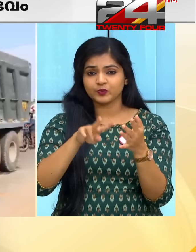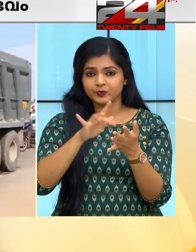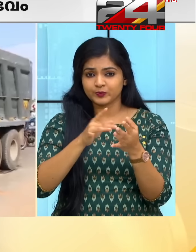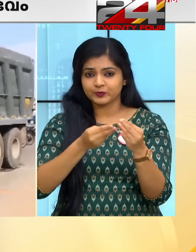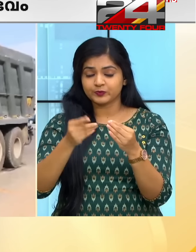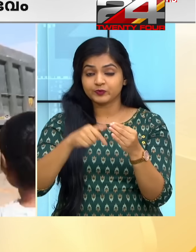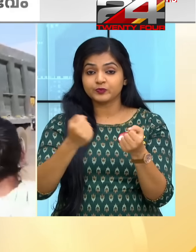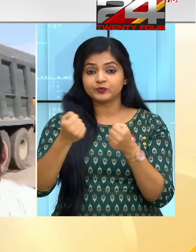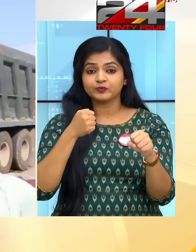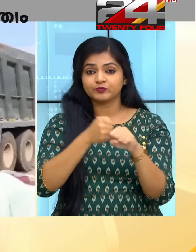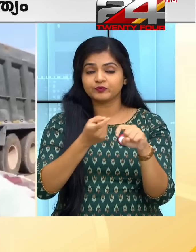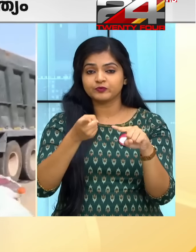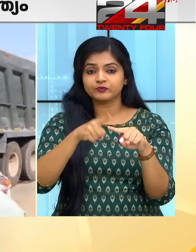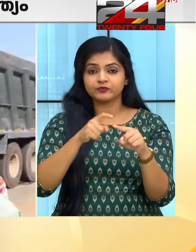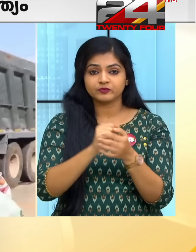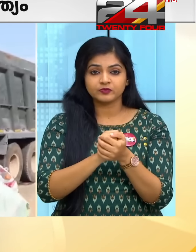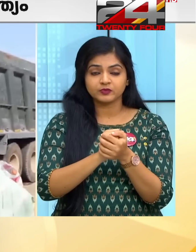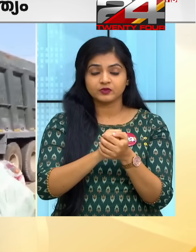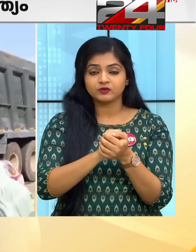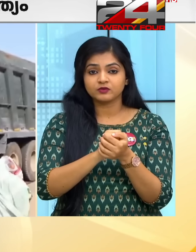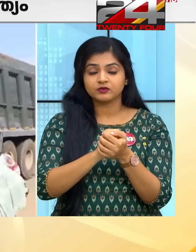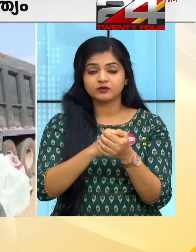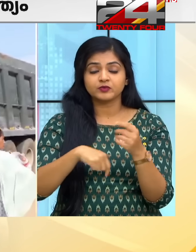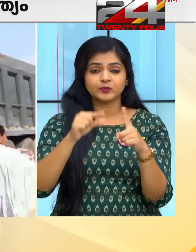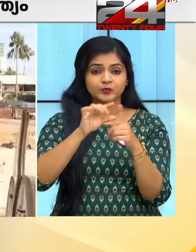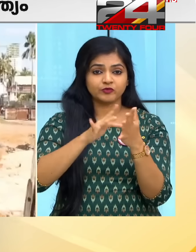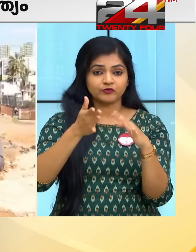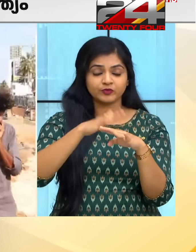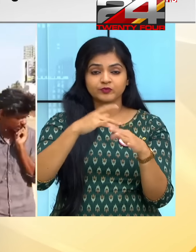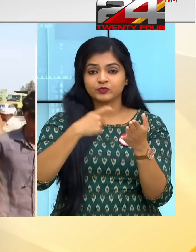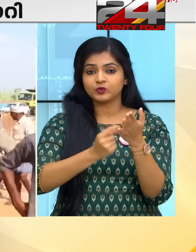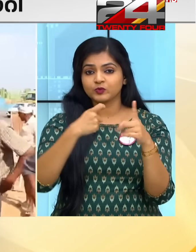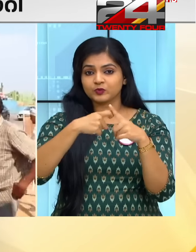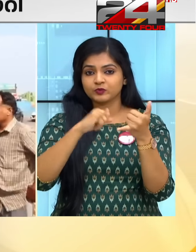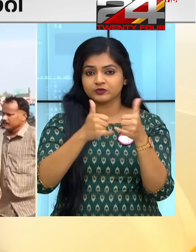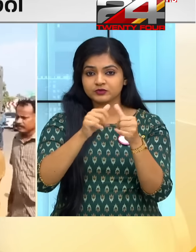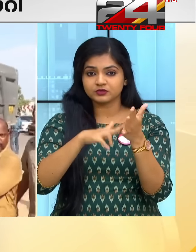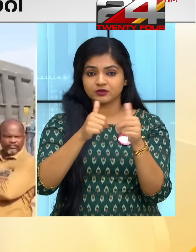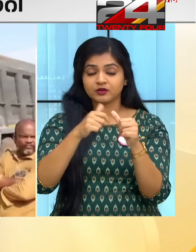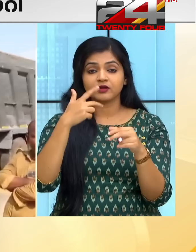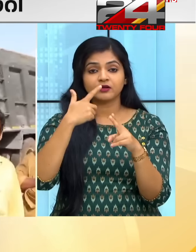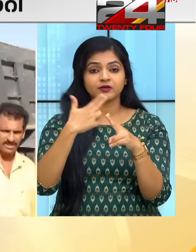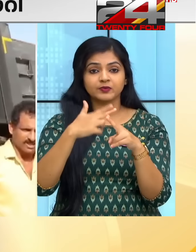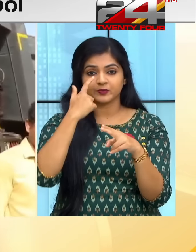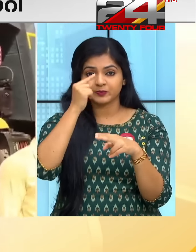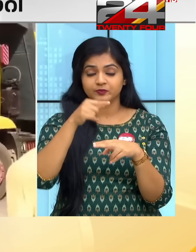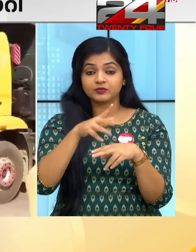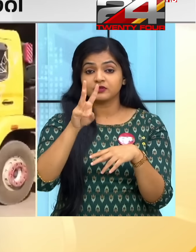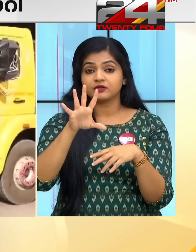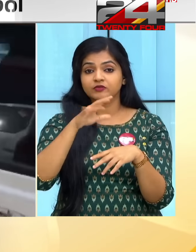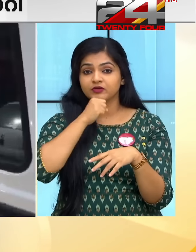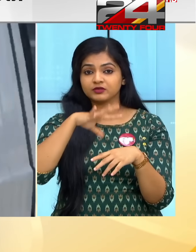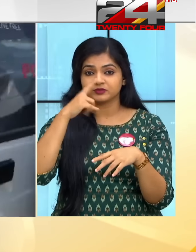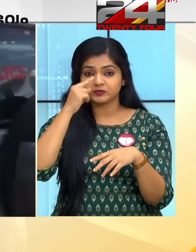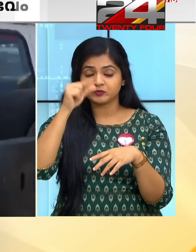ഭാഗത്താണ് വാഹനാപകടം നടന്നത്. ഈ പെരുമാറുദ്ര സ്വദേശി റുക്സാന, 35 വയസ്സാണ് റുക്സാനയ്ക്ക് പ്രായം. ഈ റുക്സാനയാണ്